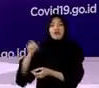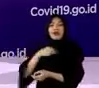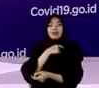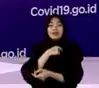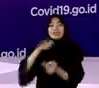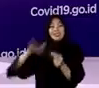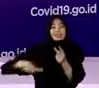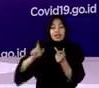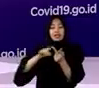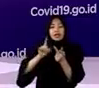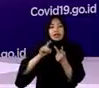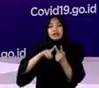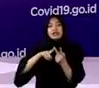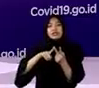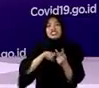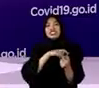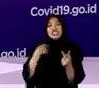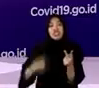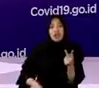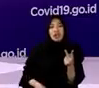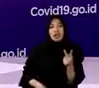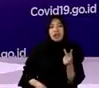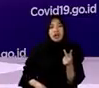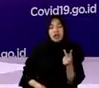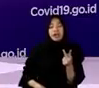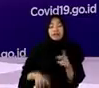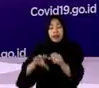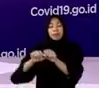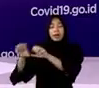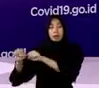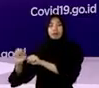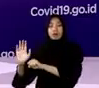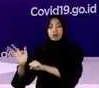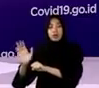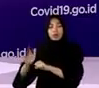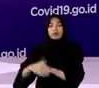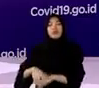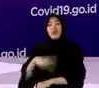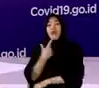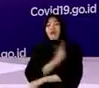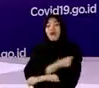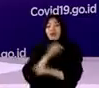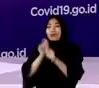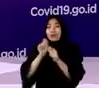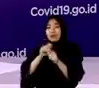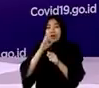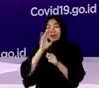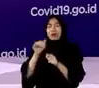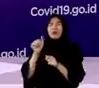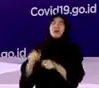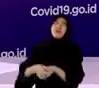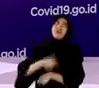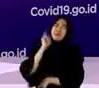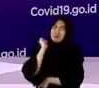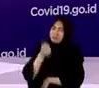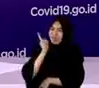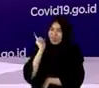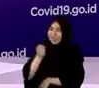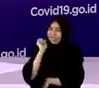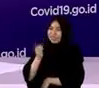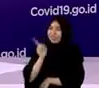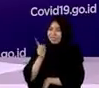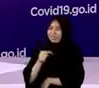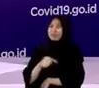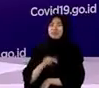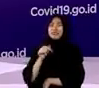Cina. Penting untuk diketahui bahwa pemalsuan vaksin merupakan tindak kriminal yang membahayakan masyarakat,